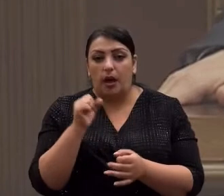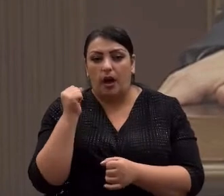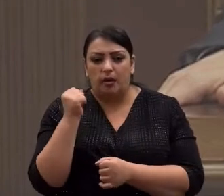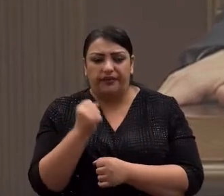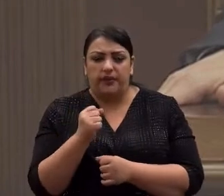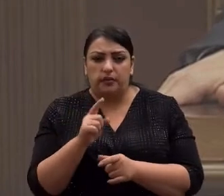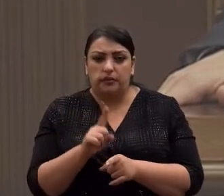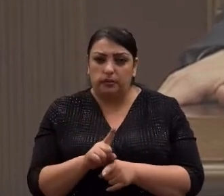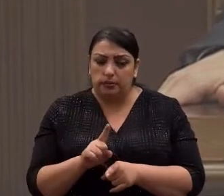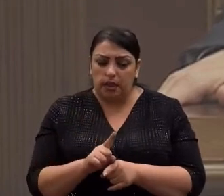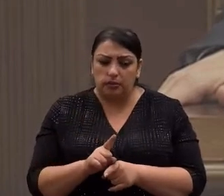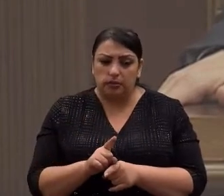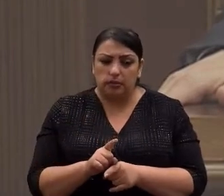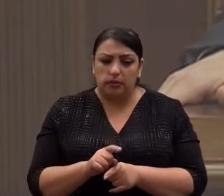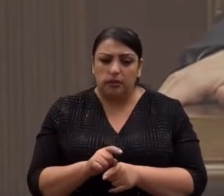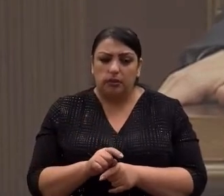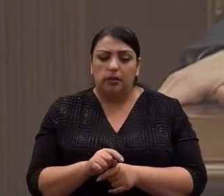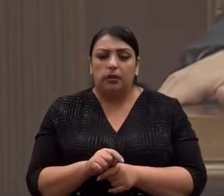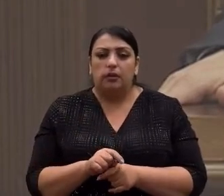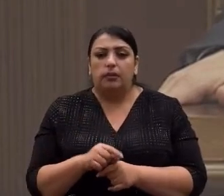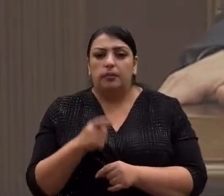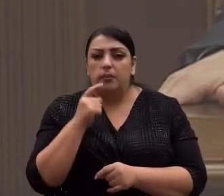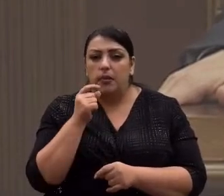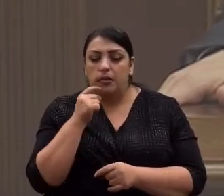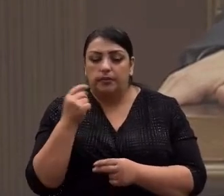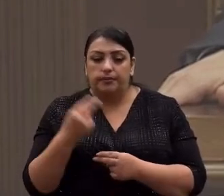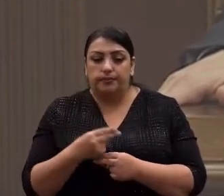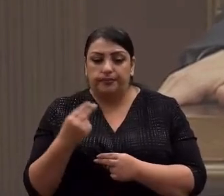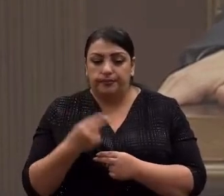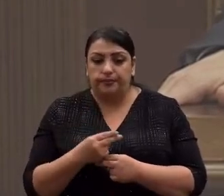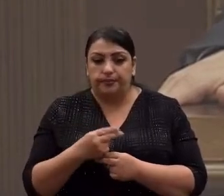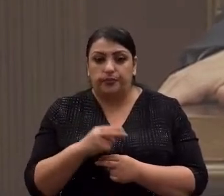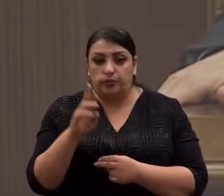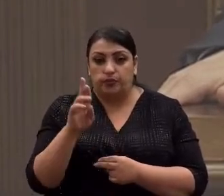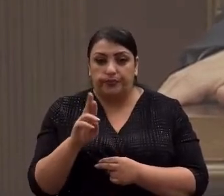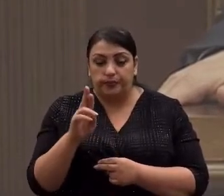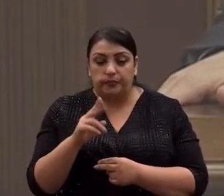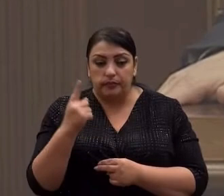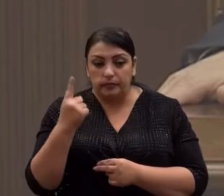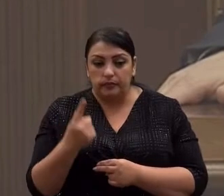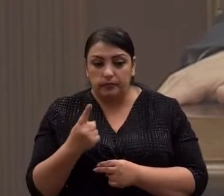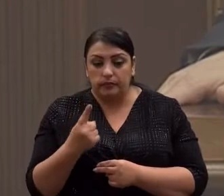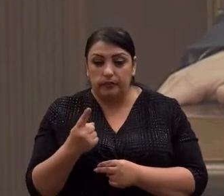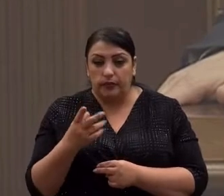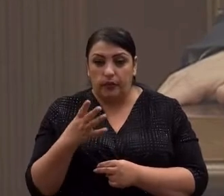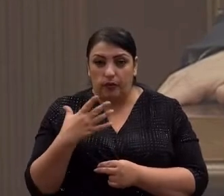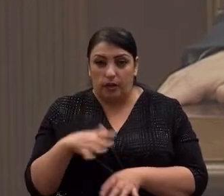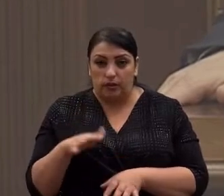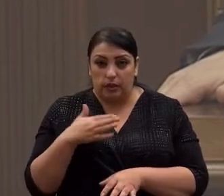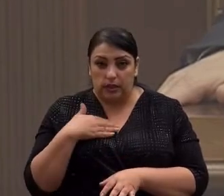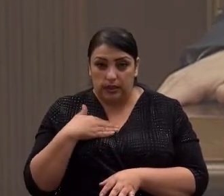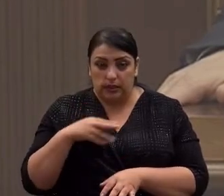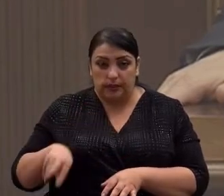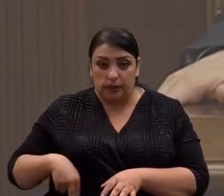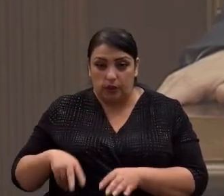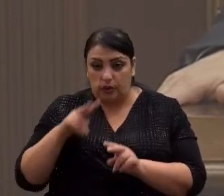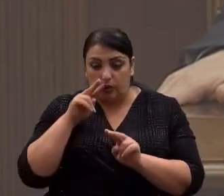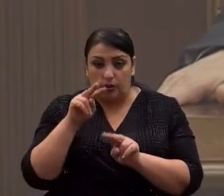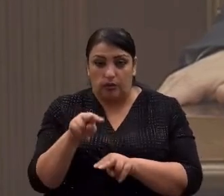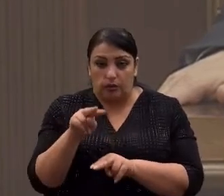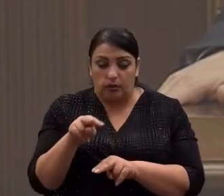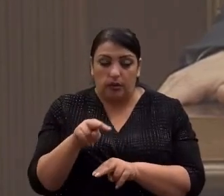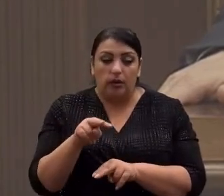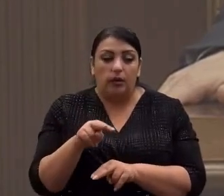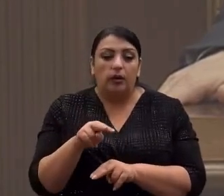և ես կարծում եմ, որ Մեղրի անցակետը, երբ որ կանցնի հունվարի 1-ից մեր տնօրին մնտակ, էապես այդ